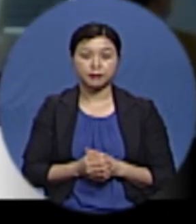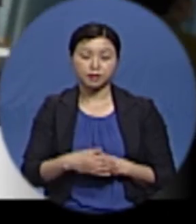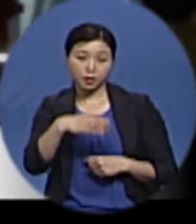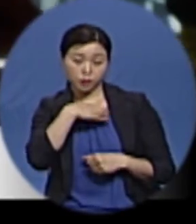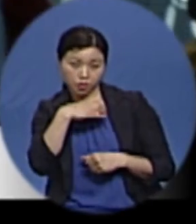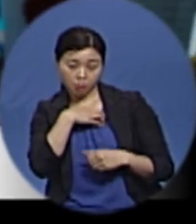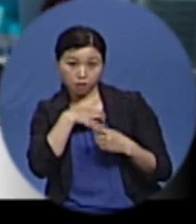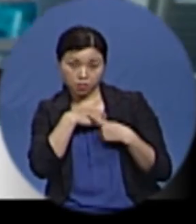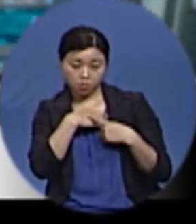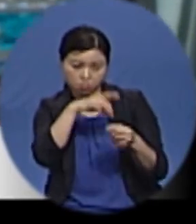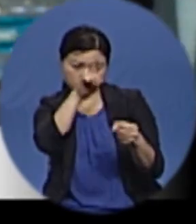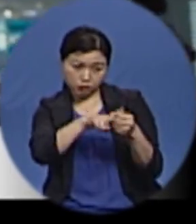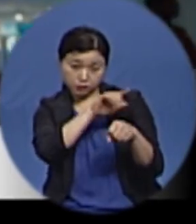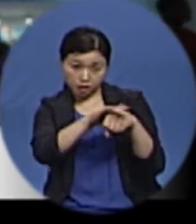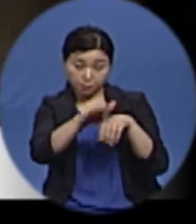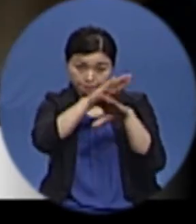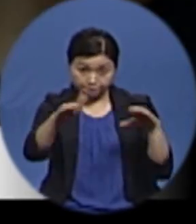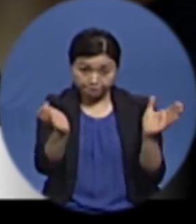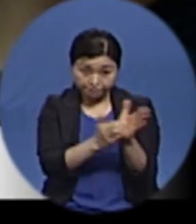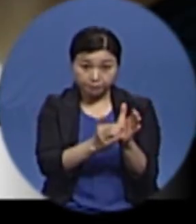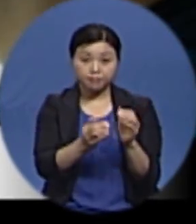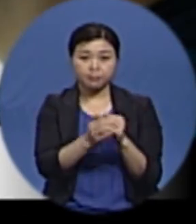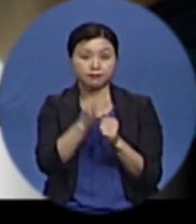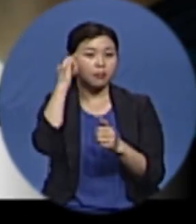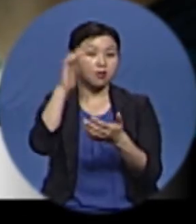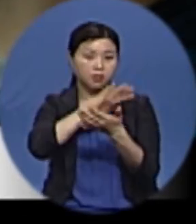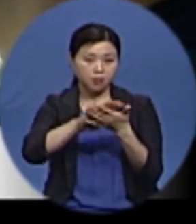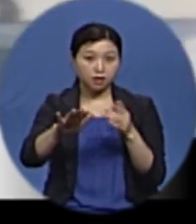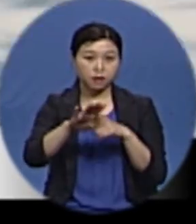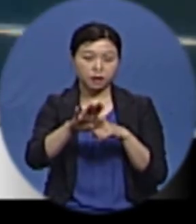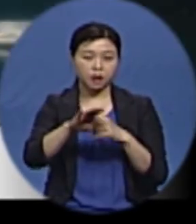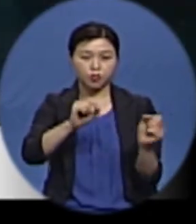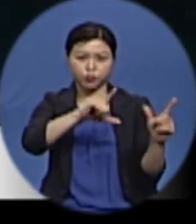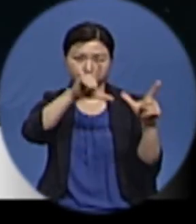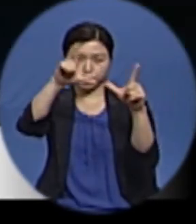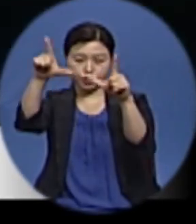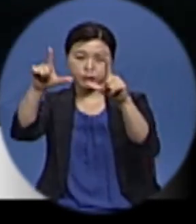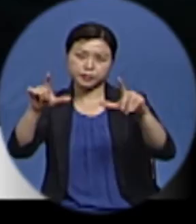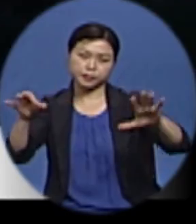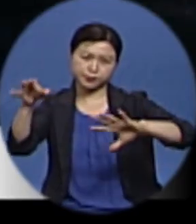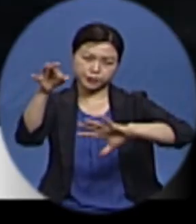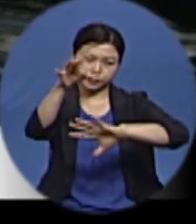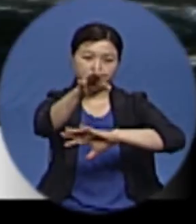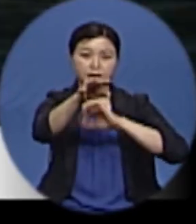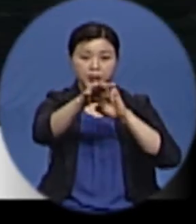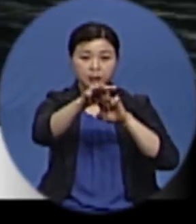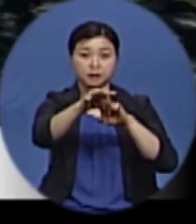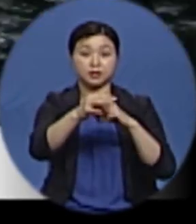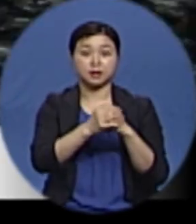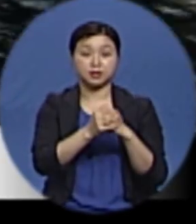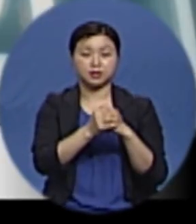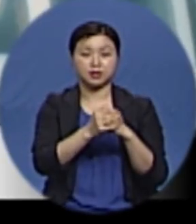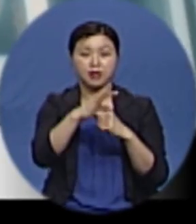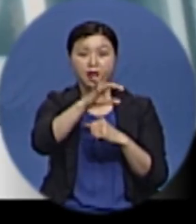위험했던 미션을 무사히 수행한 후 평화롭게 우주를 항해하던 거대 함선 엔터프라이즈